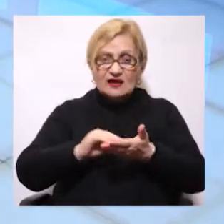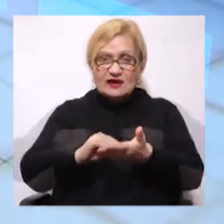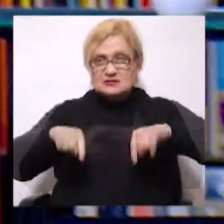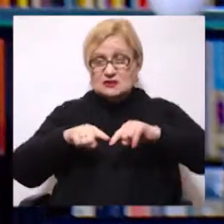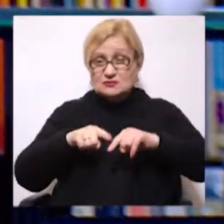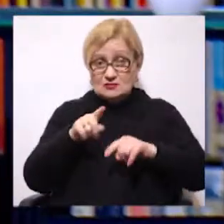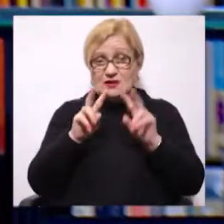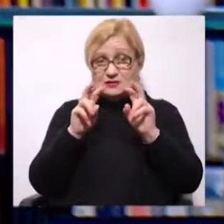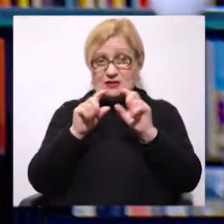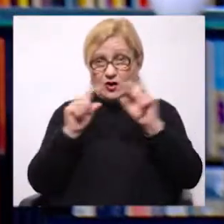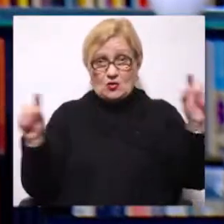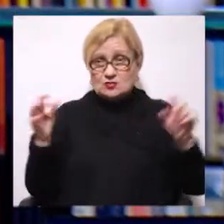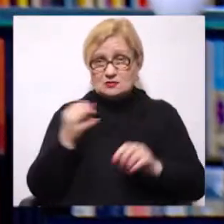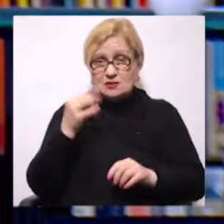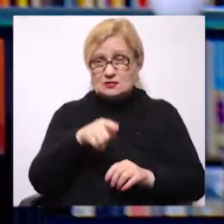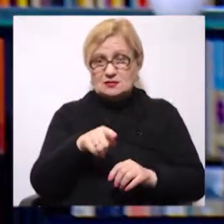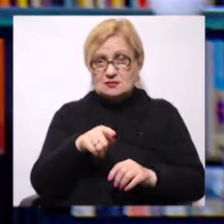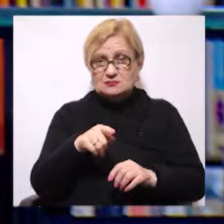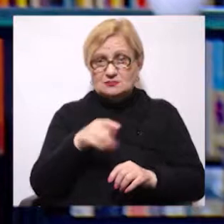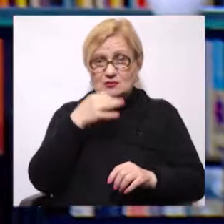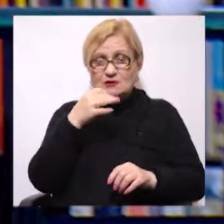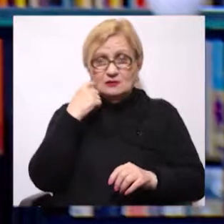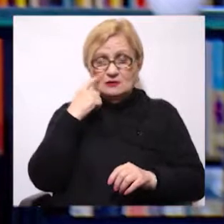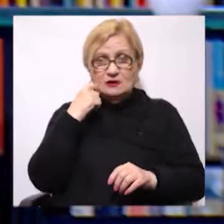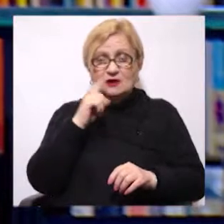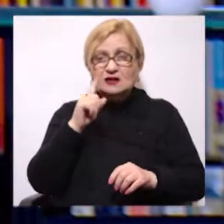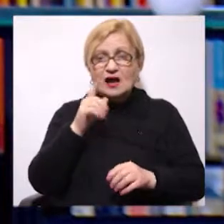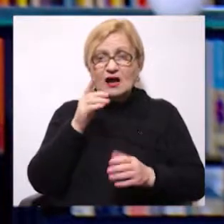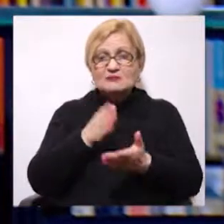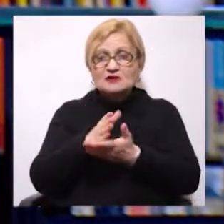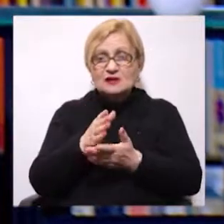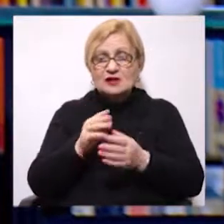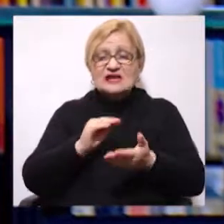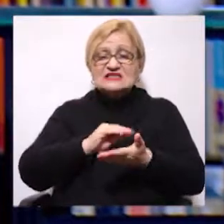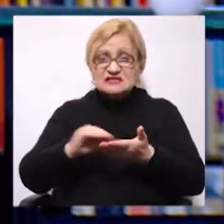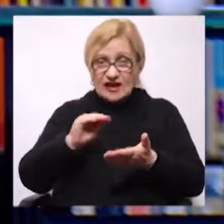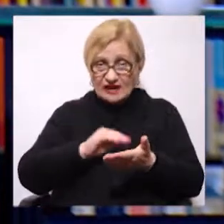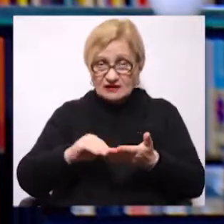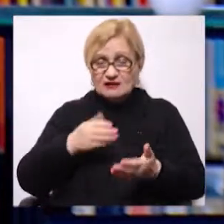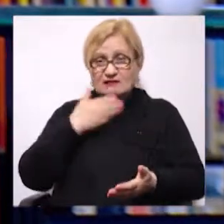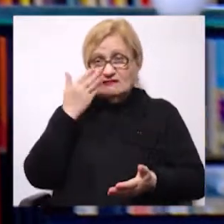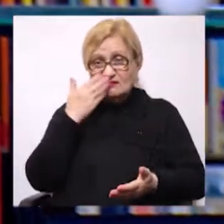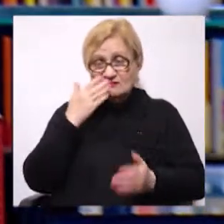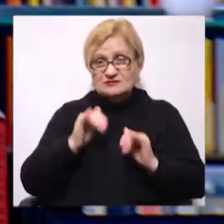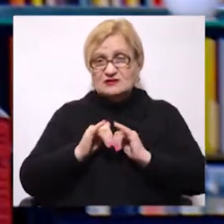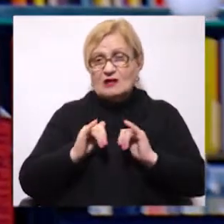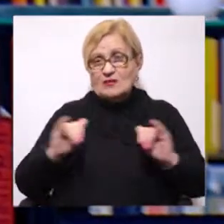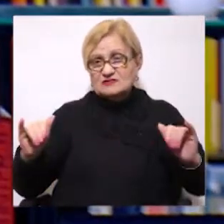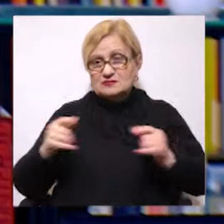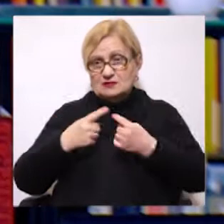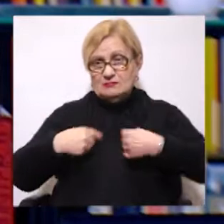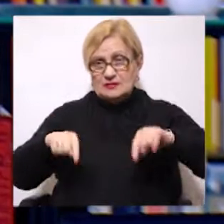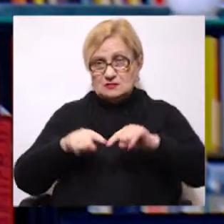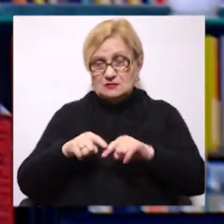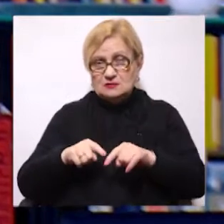თვითონ სახელი ამ საზოგადოების გეუბნება, რა მიზანს ემსახურება. წერა-კითხვის გამავრცელებელი საზოგადოება.